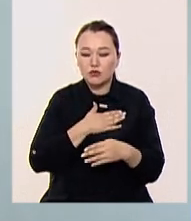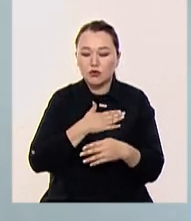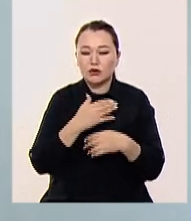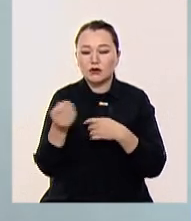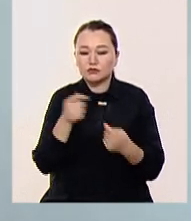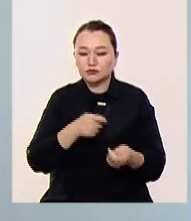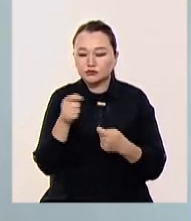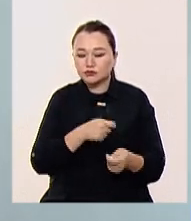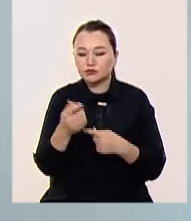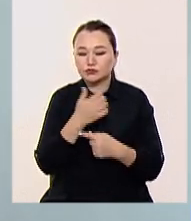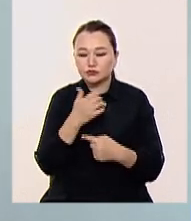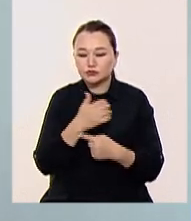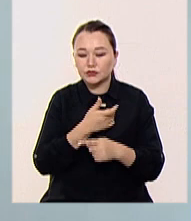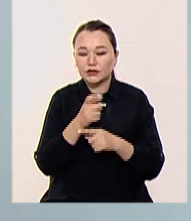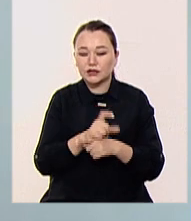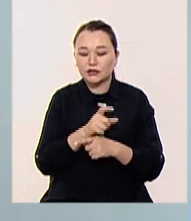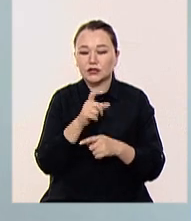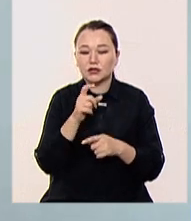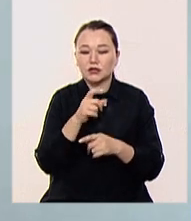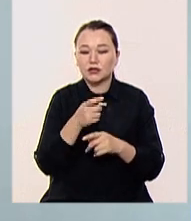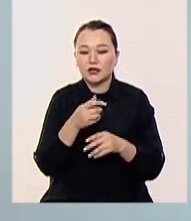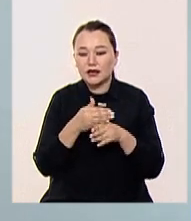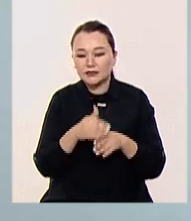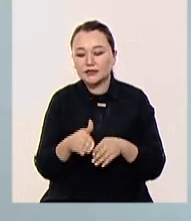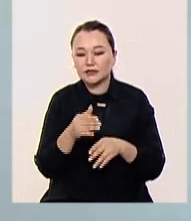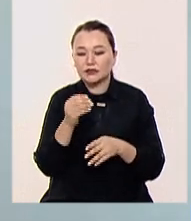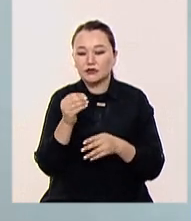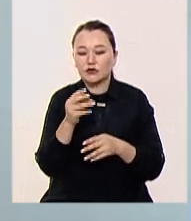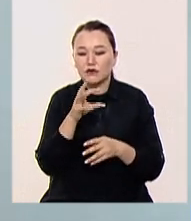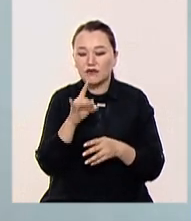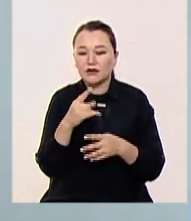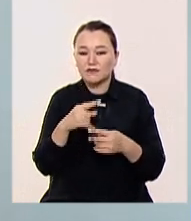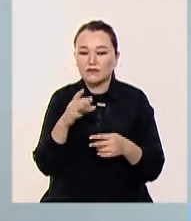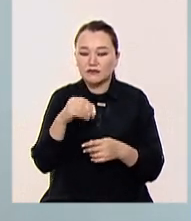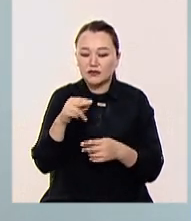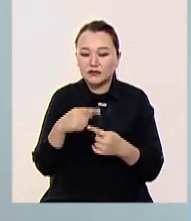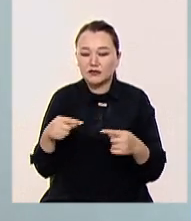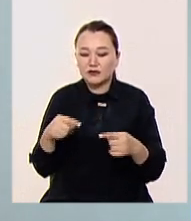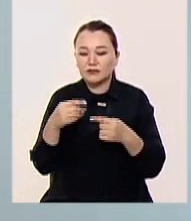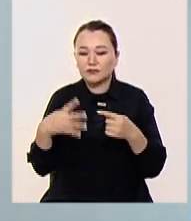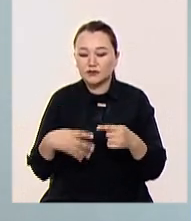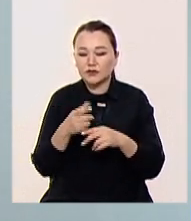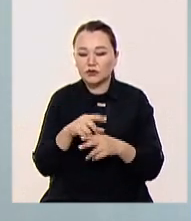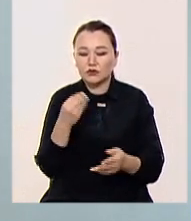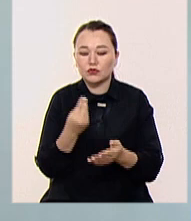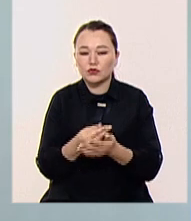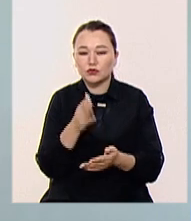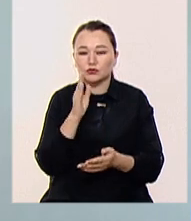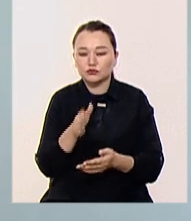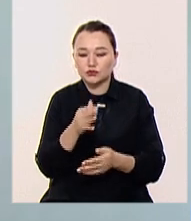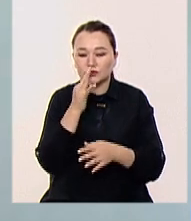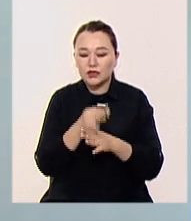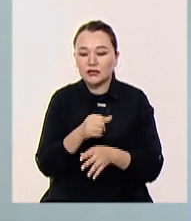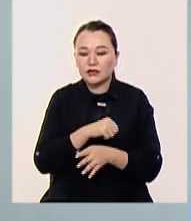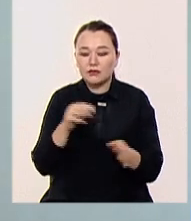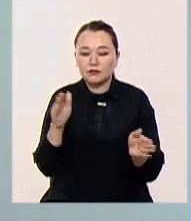келгендіктен импортталып. Яғни осы салалар, осы тауарлардың түрлері қымбаттайды. Яғни ол кем